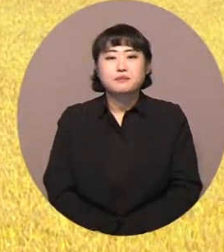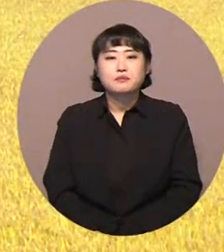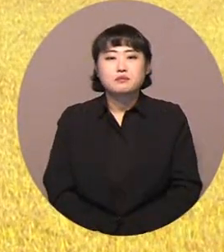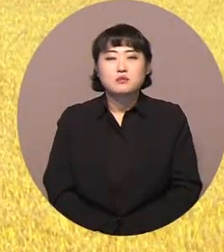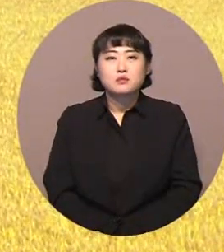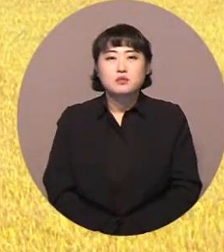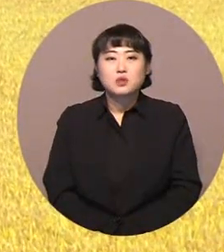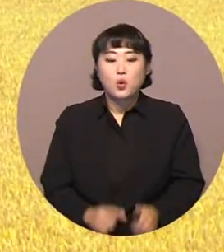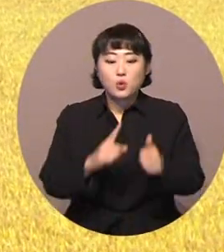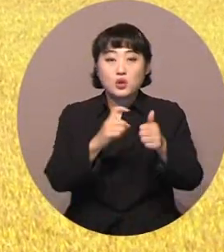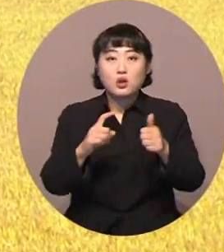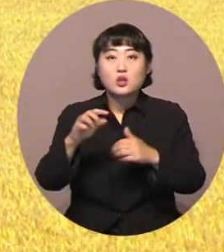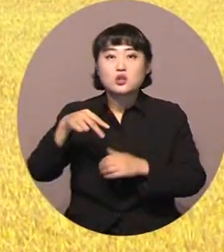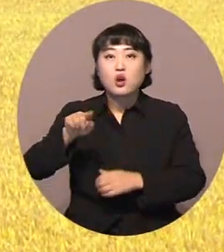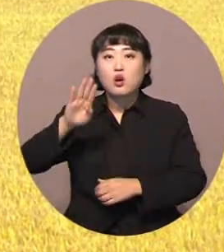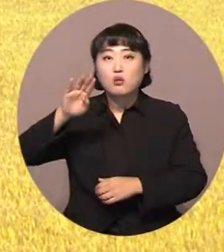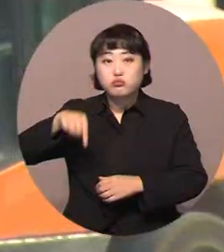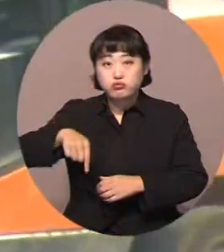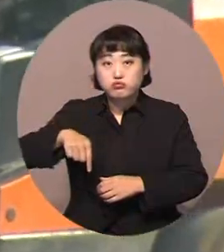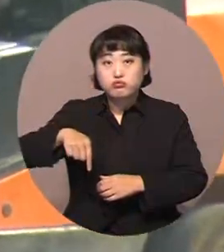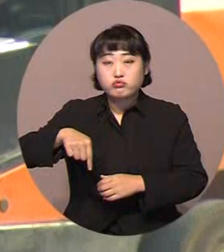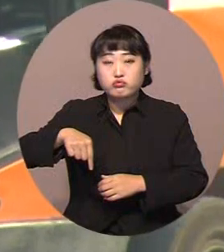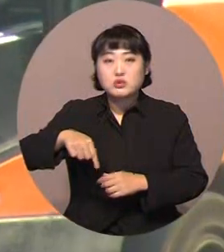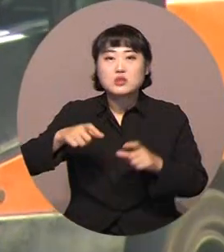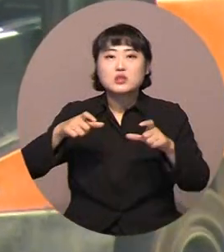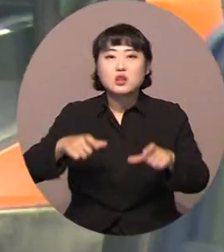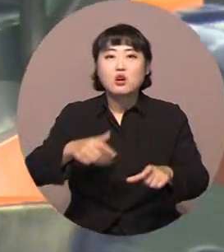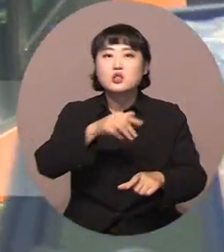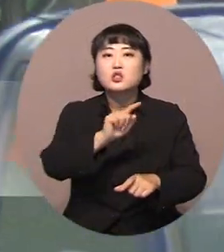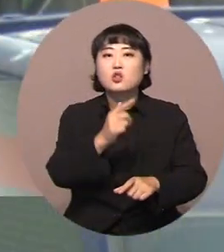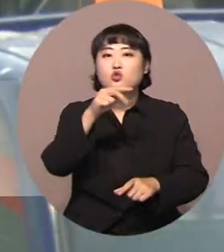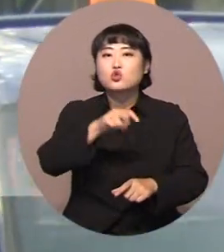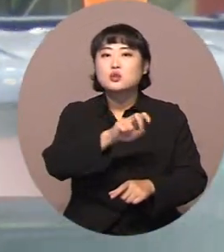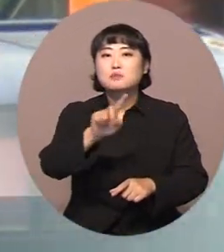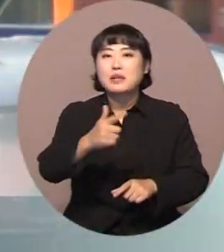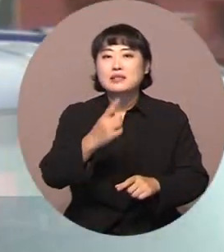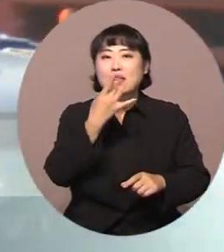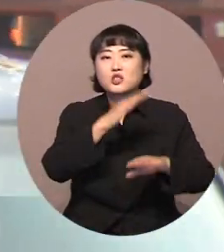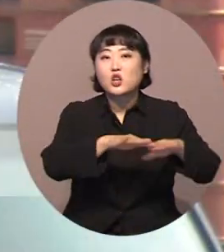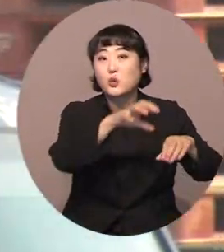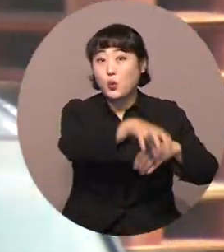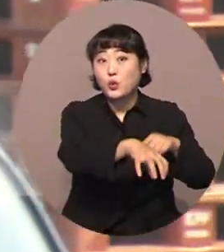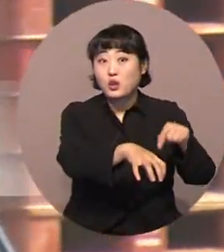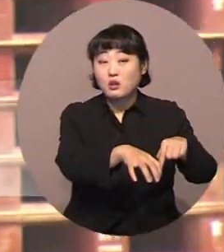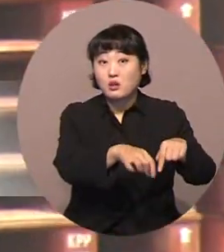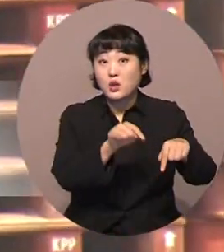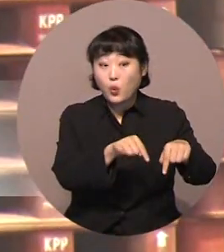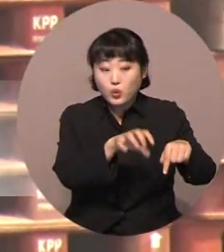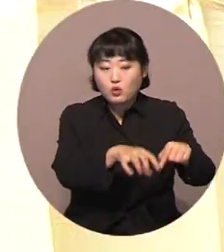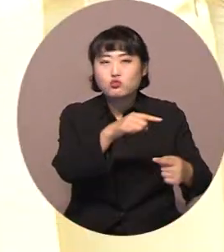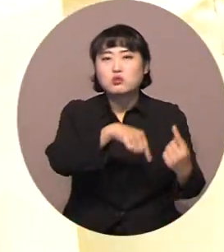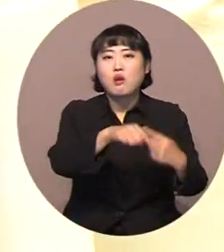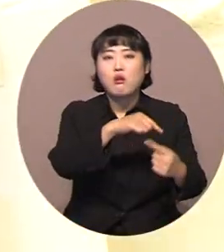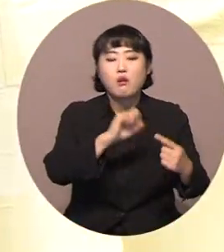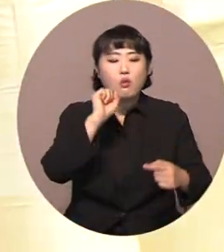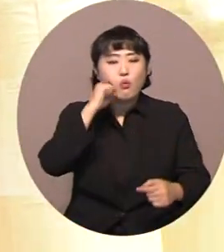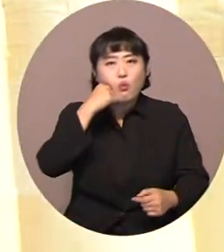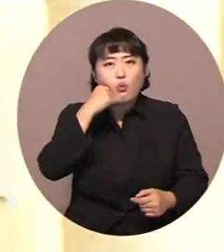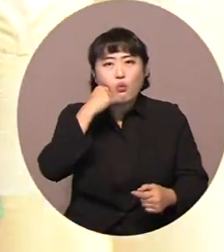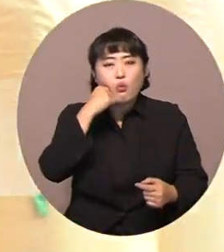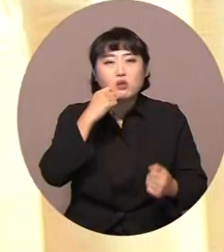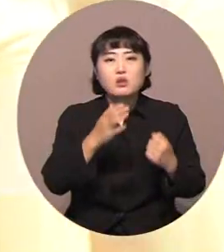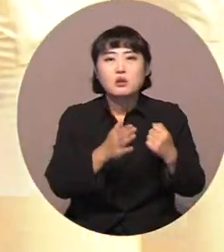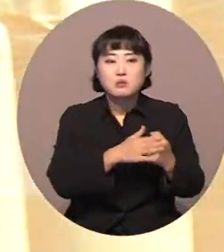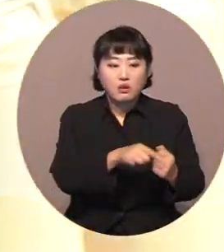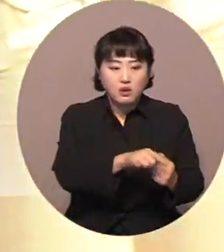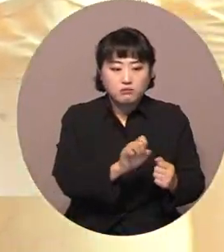홍성 서부 지역의 공공 비축 및 수매를 담당하는 천수만 미국 처리장입니다. 최근 이 RPC가 운영난을 겪으면서